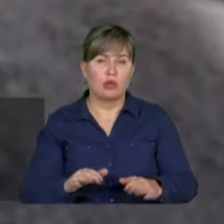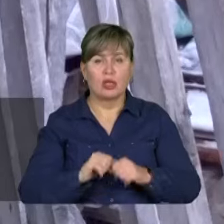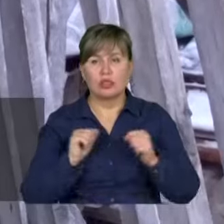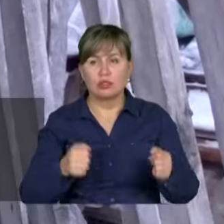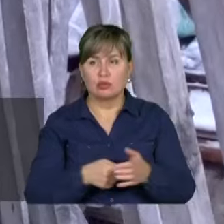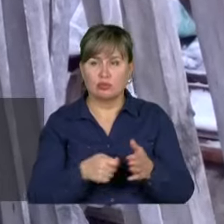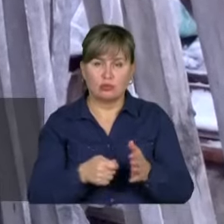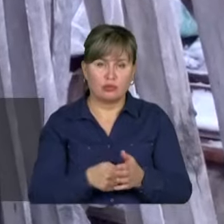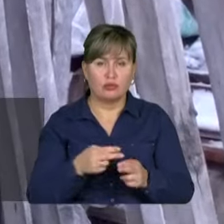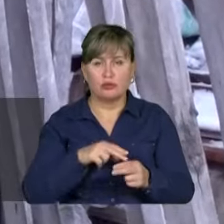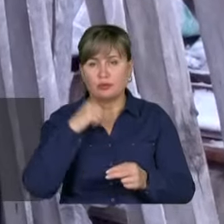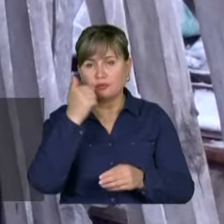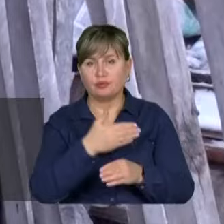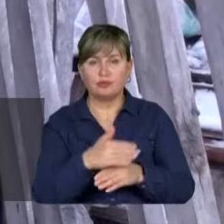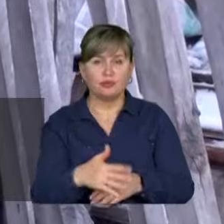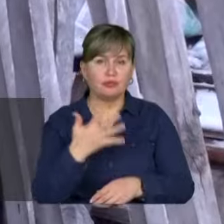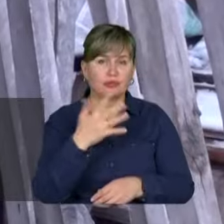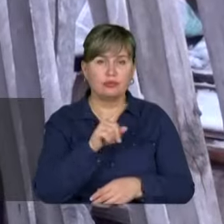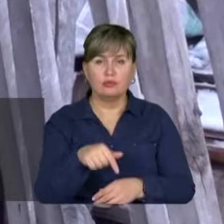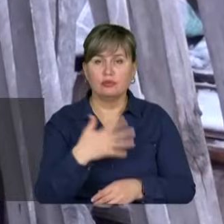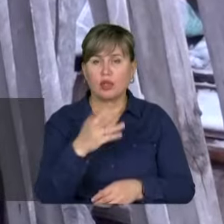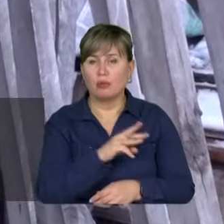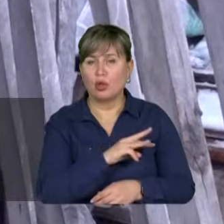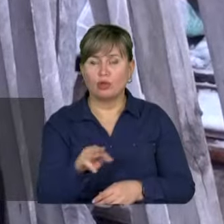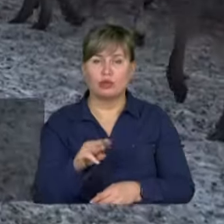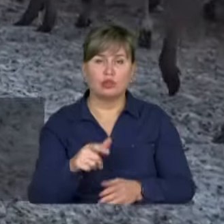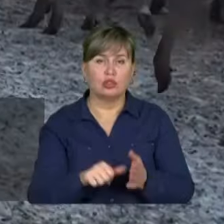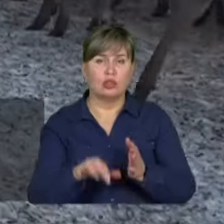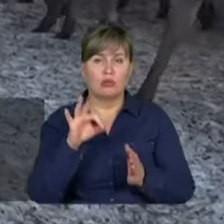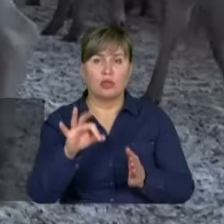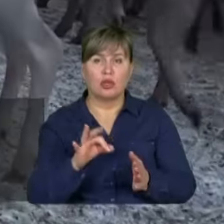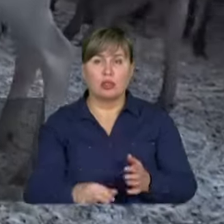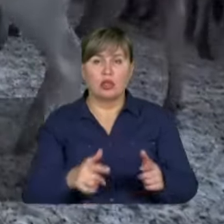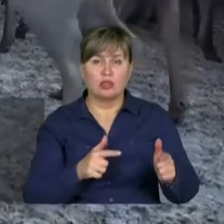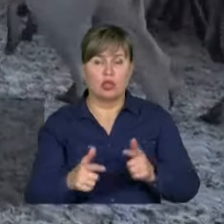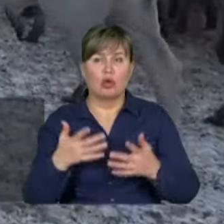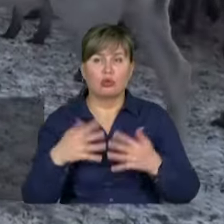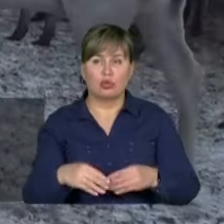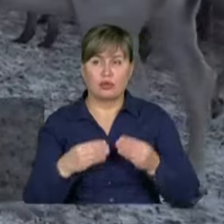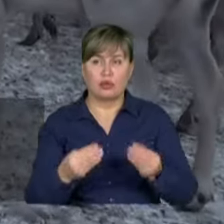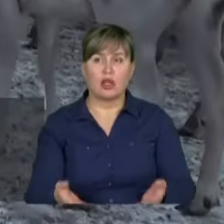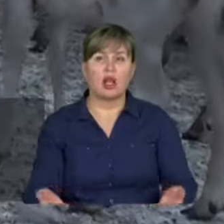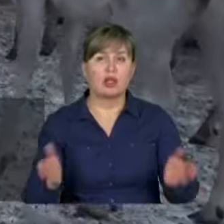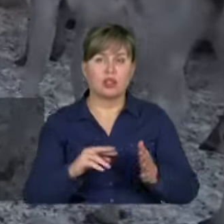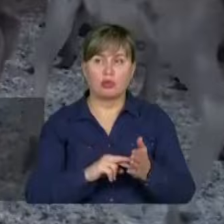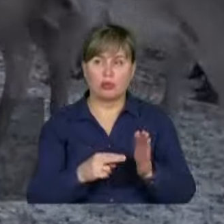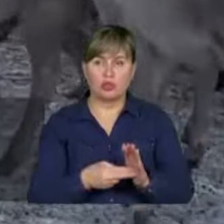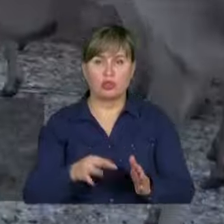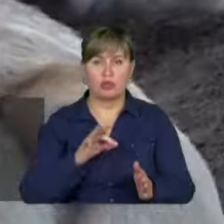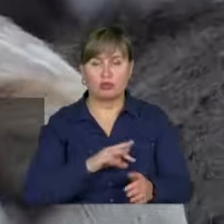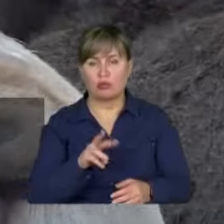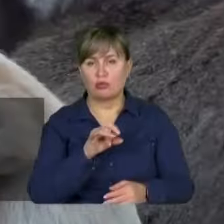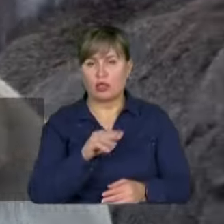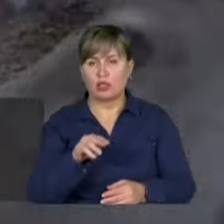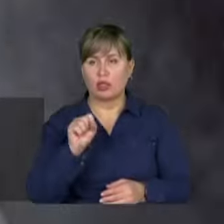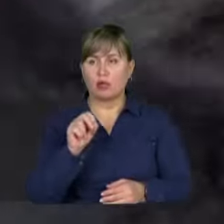подкормку маралов в этом году выделили 5,5 миллионов тенге. 60% заготовок уже выдано. Остальные планируют использовать в марте и